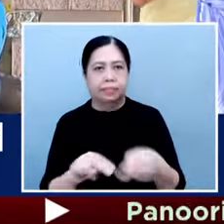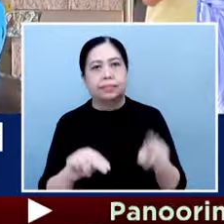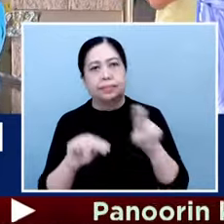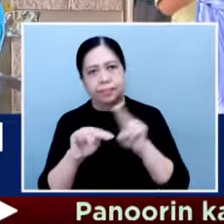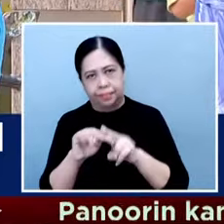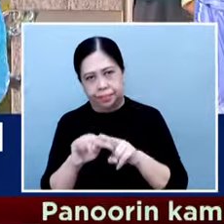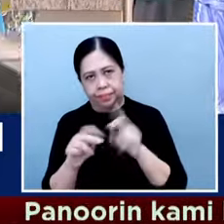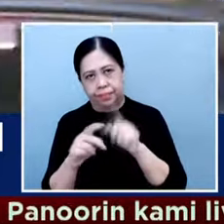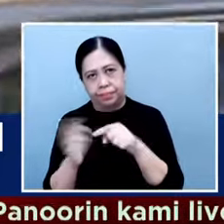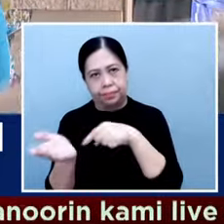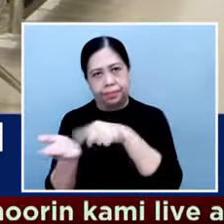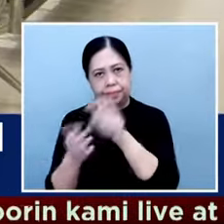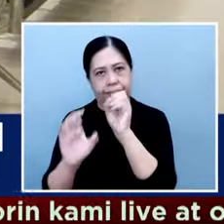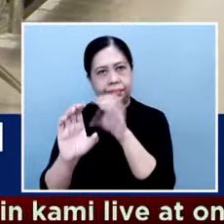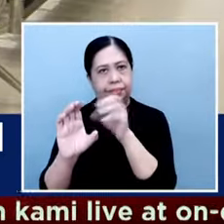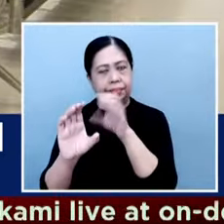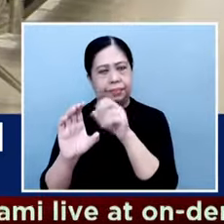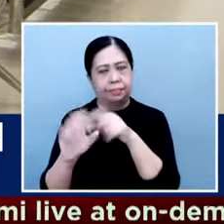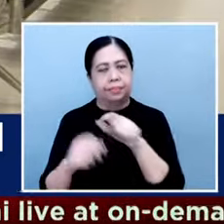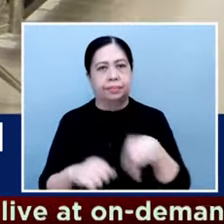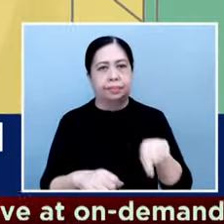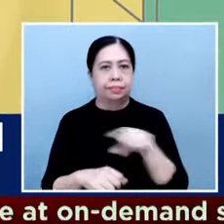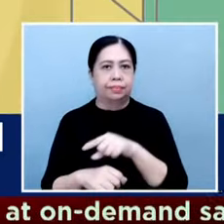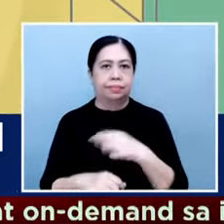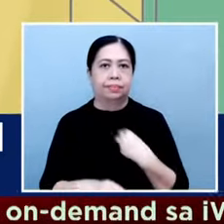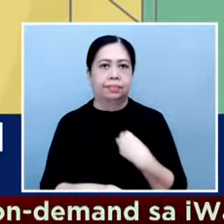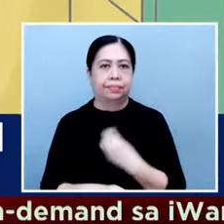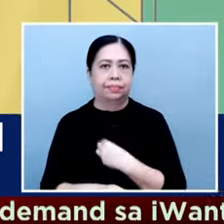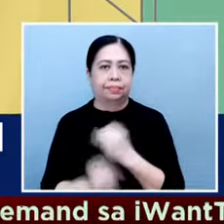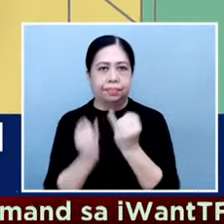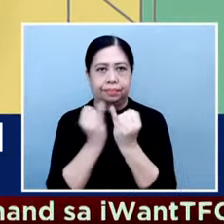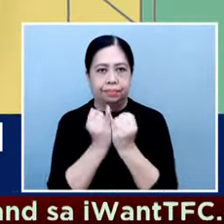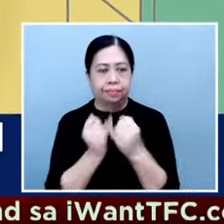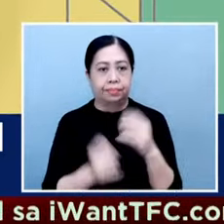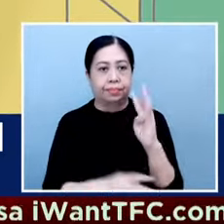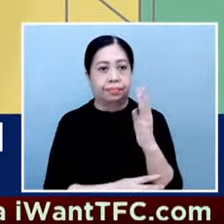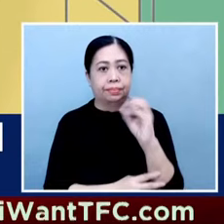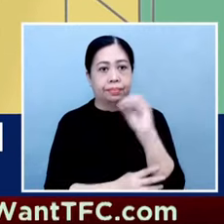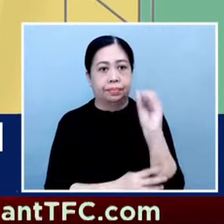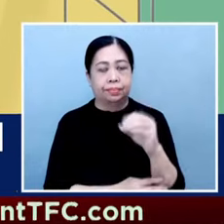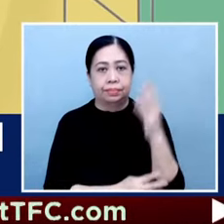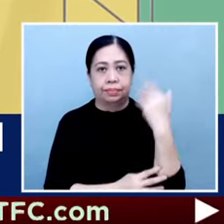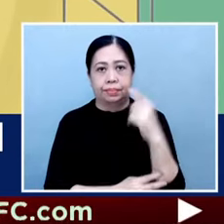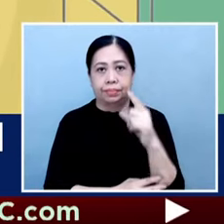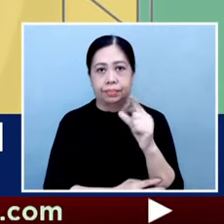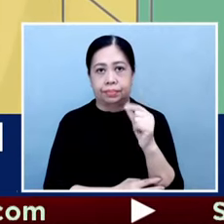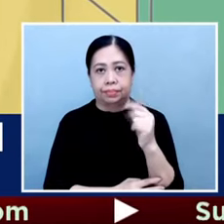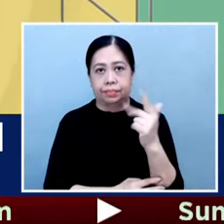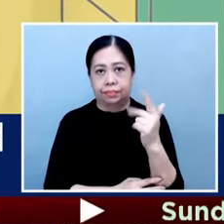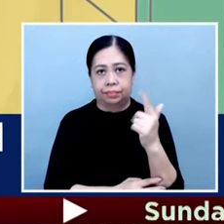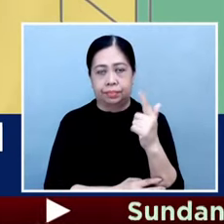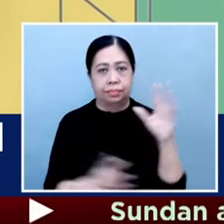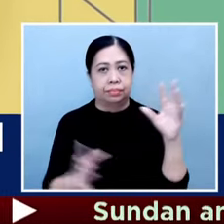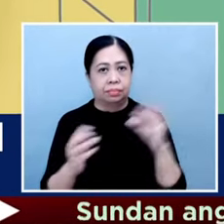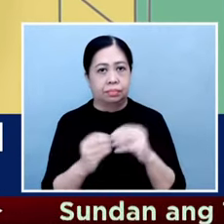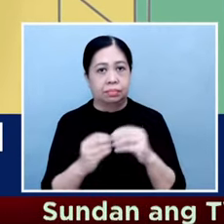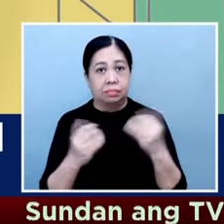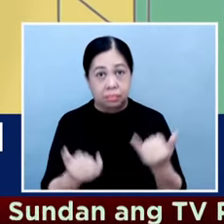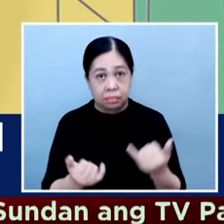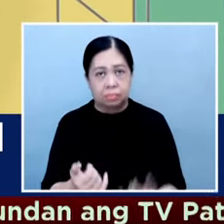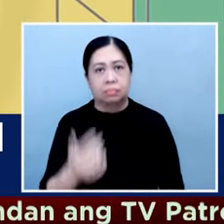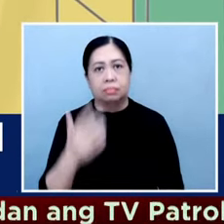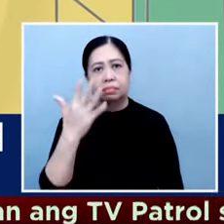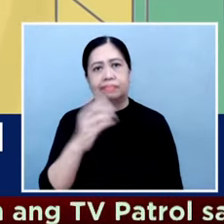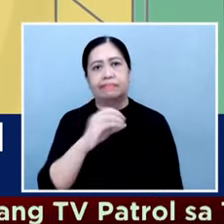ang binabayarang premium ng kanilang mga miyembro. Mula 4% noong 2023, kabuo ang 5% na